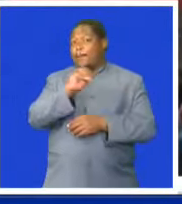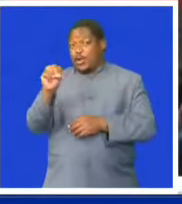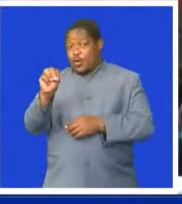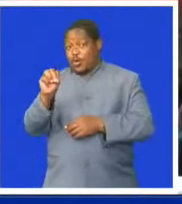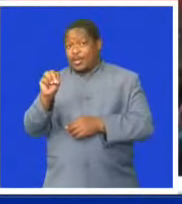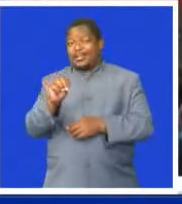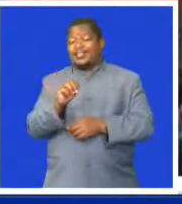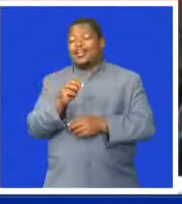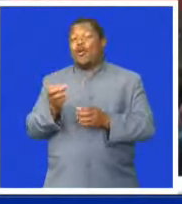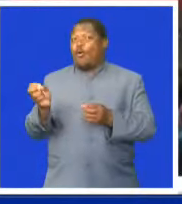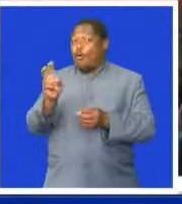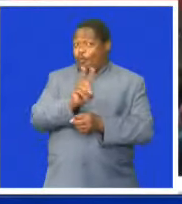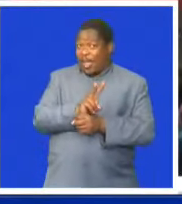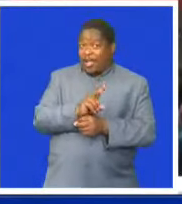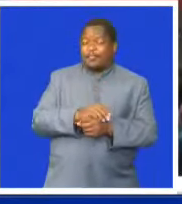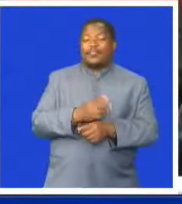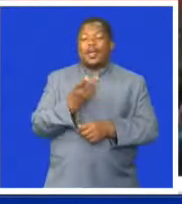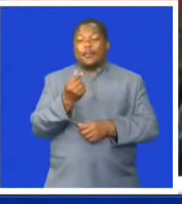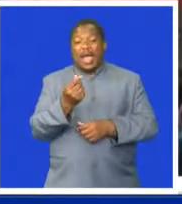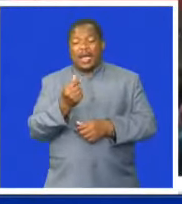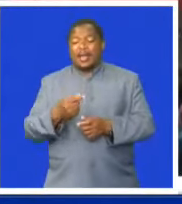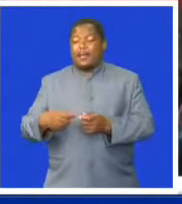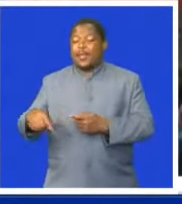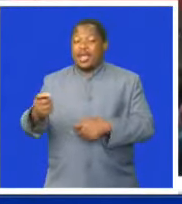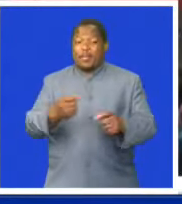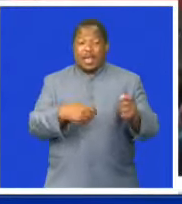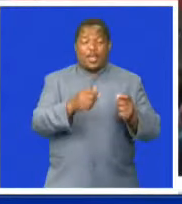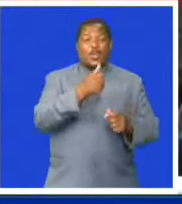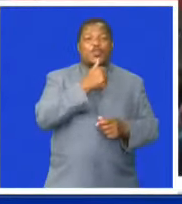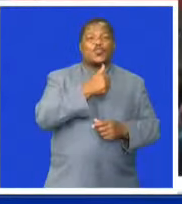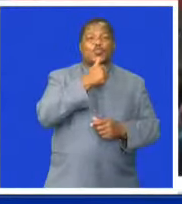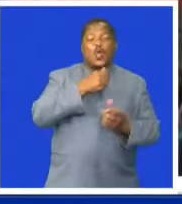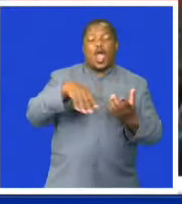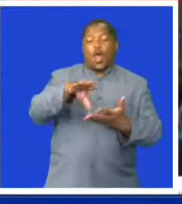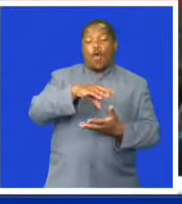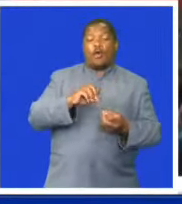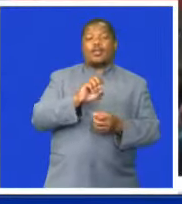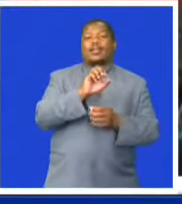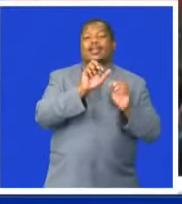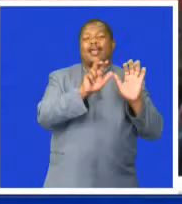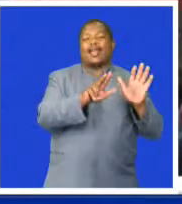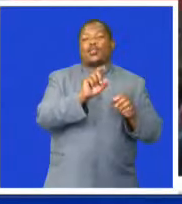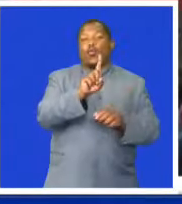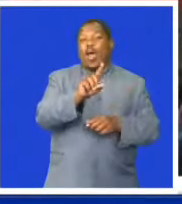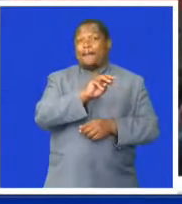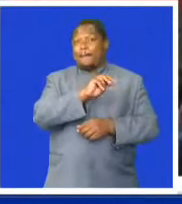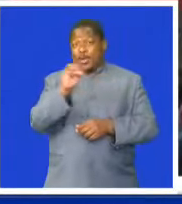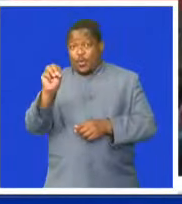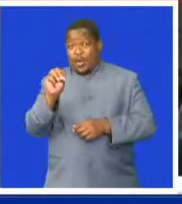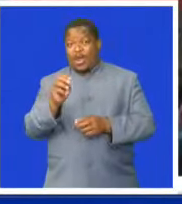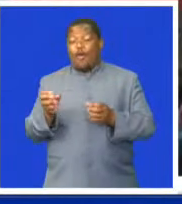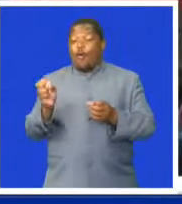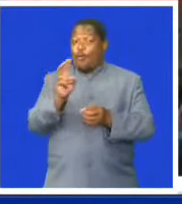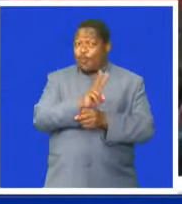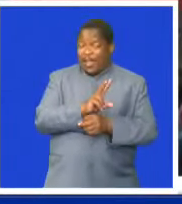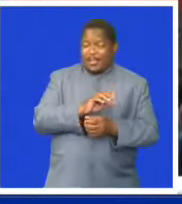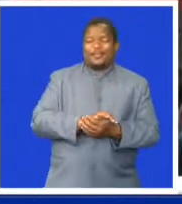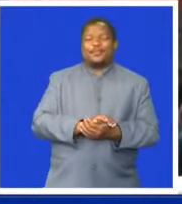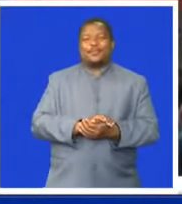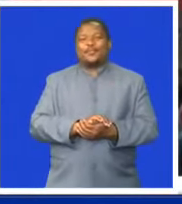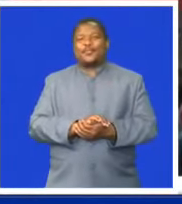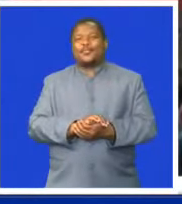lengu-82,171,990 kanike ukhonile ukusebenzisa lenganga 81 million emalangeni nengxenye kuleyo mali. Masipala ke usukhonile nekuchubeka